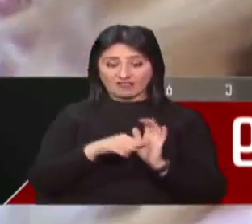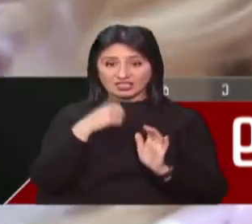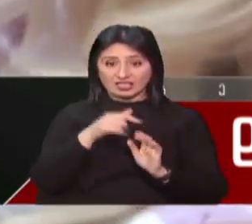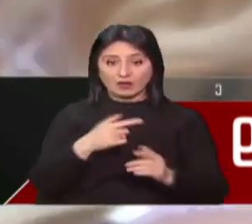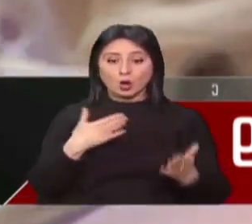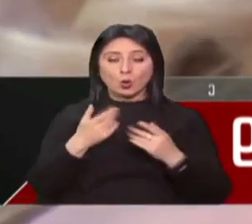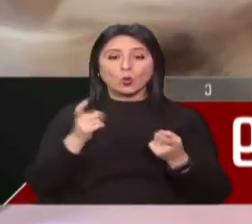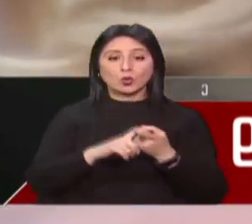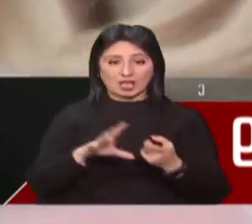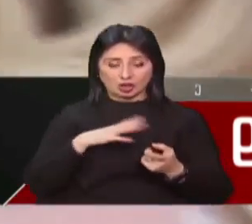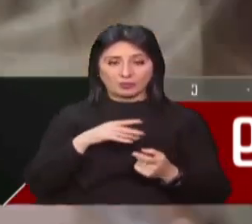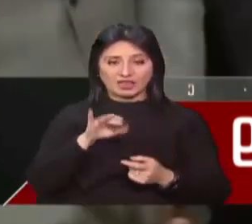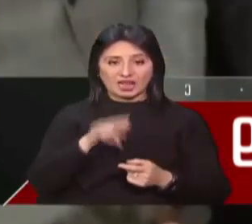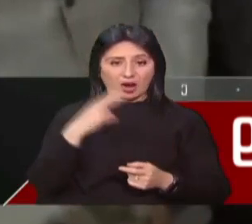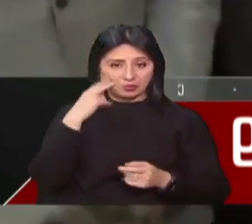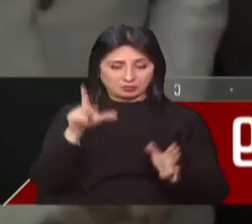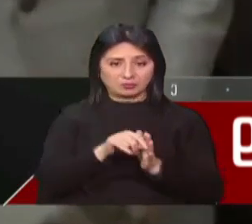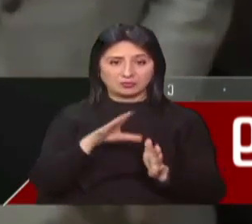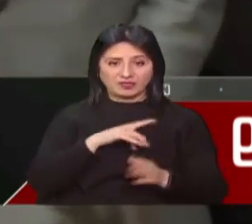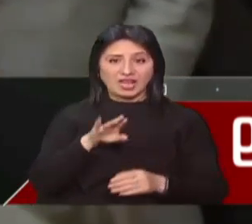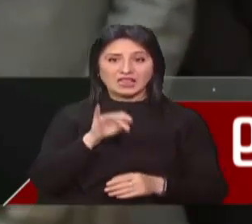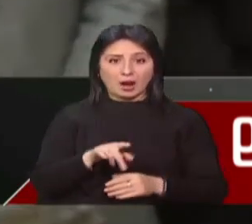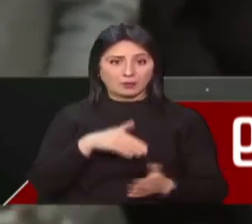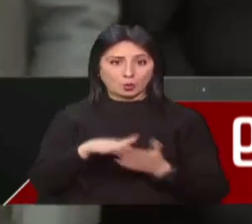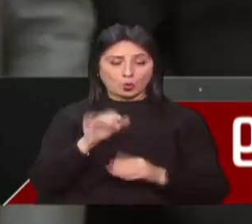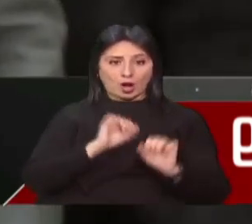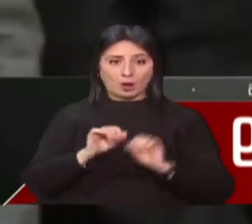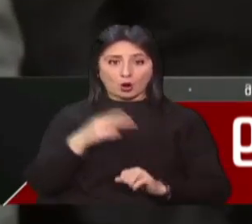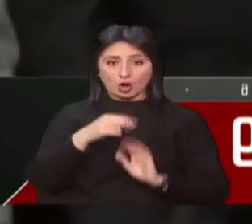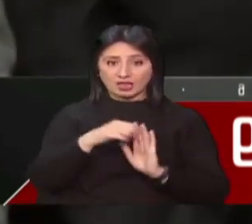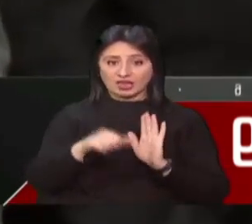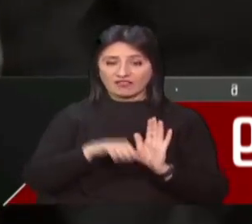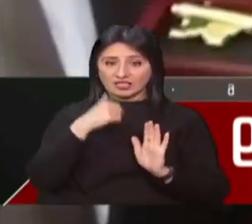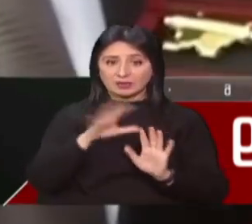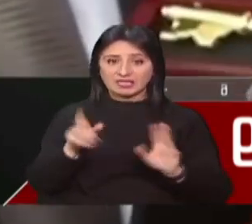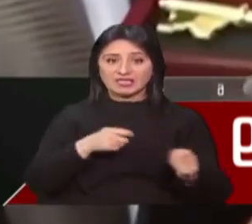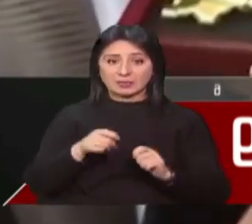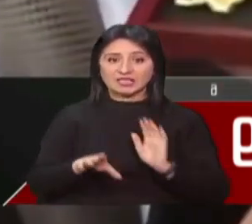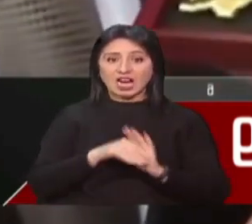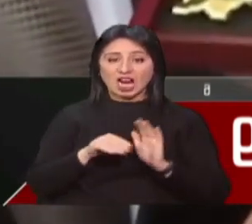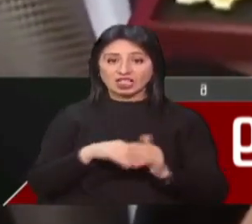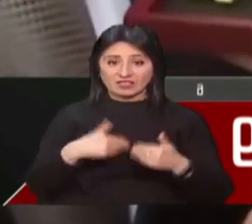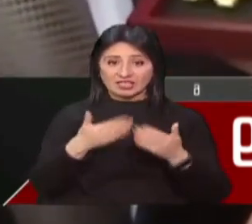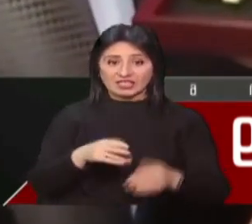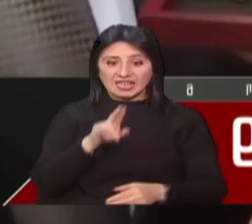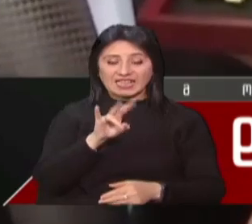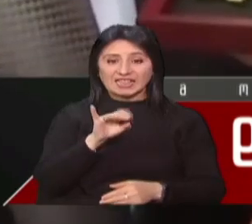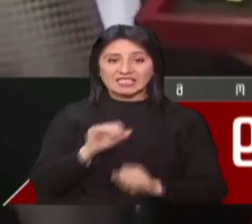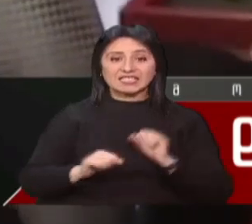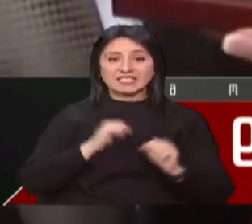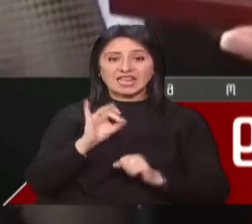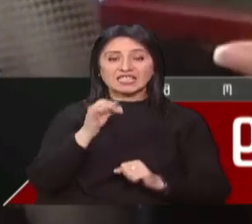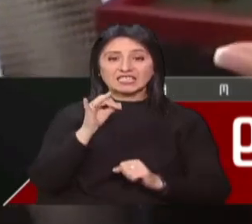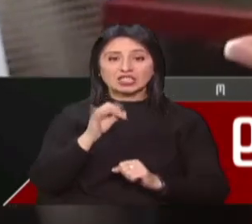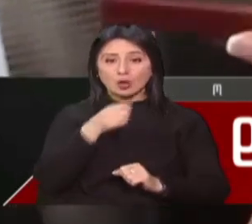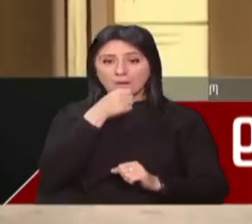წელს ურთიერთობა ჰქონდა დონალდ ტრამპთან, რასაც ტრამპი უარყოფს. 2016 წელს საპრეზიდენტო არჩევნების წინ დენიელსმა სცადა ეს